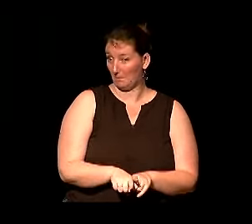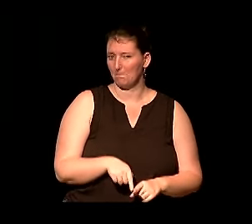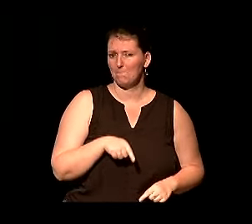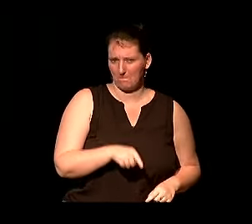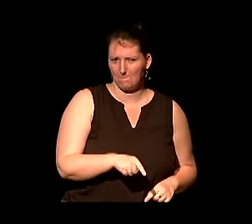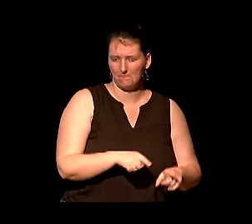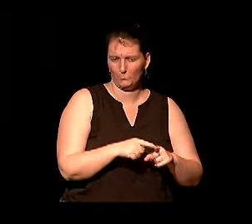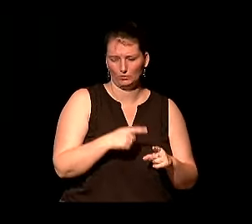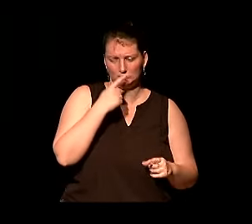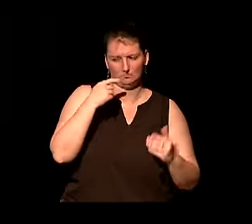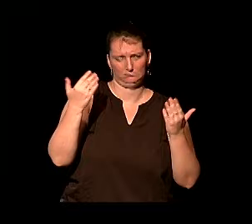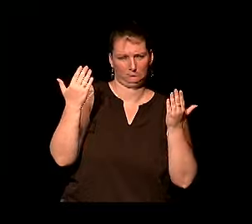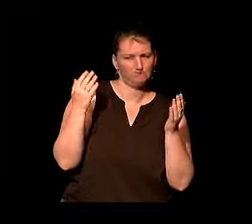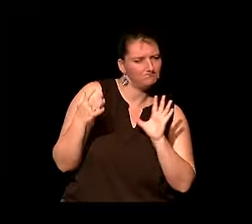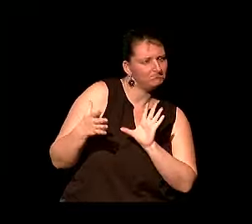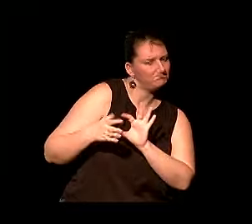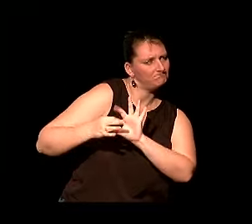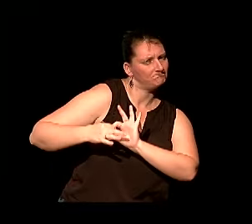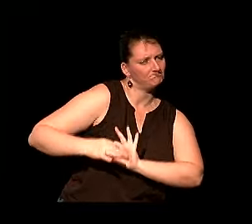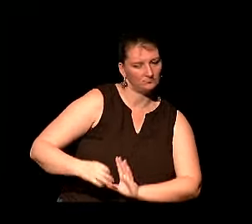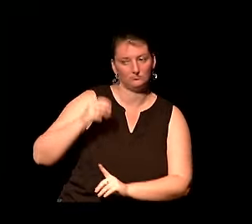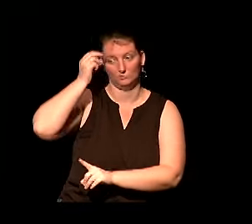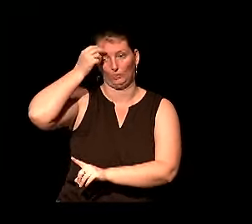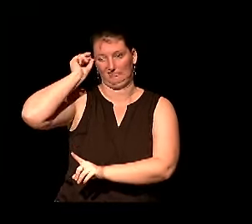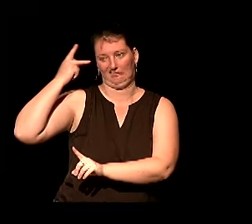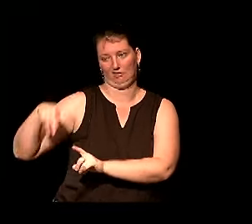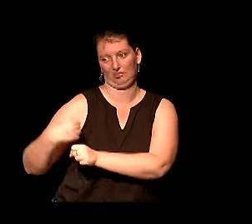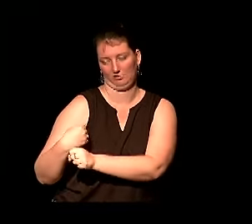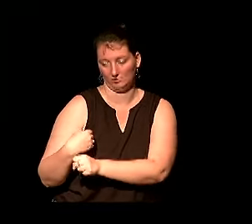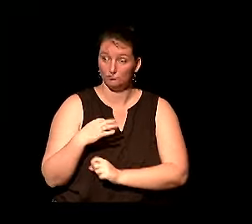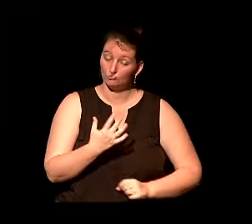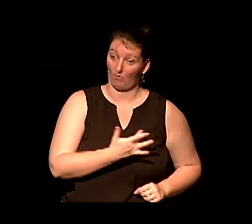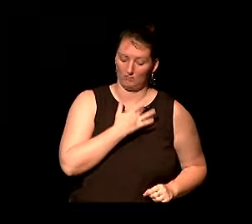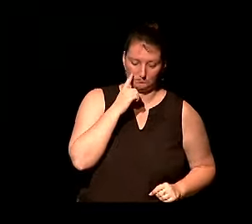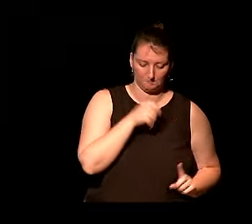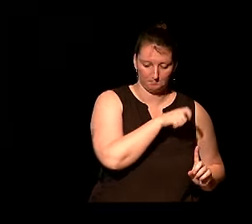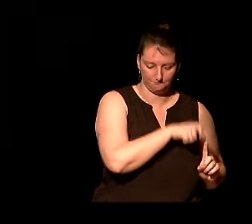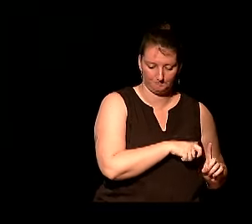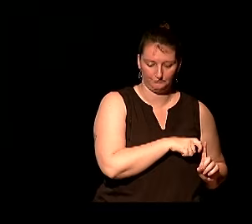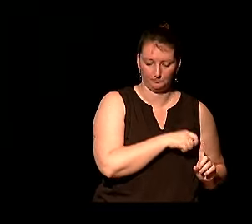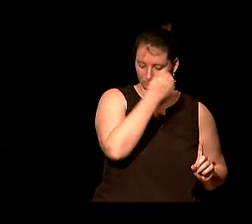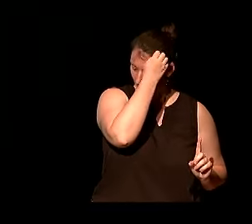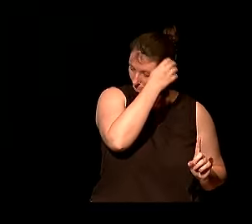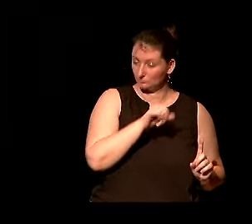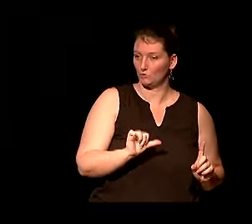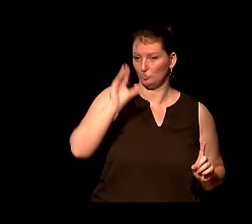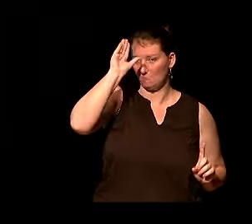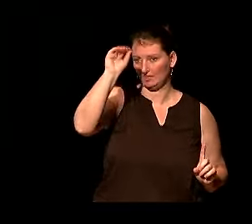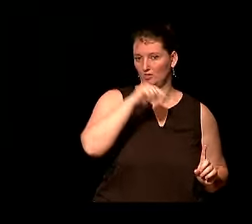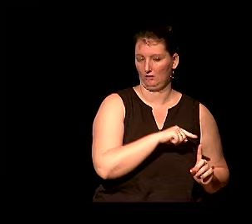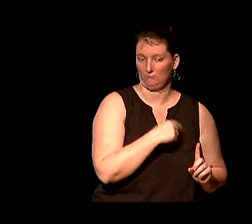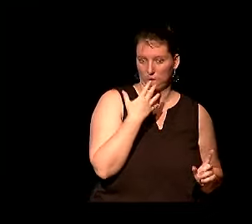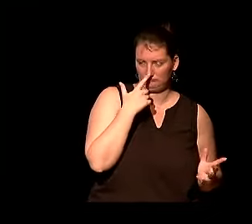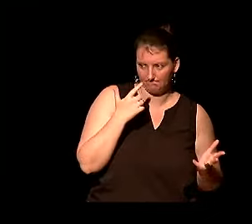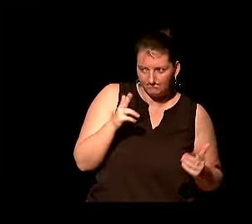le travail de Cézanne. Et c'est finalement le fait que ce qui intéresse Anthony Mann, c'est la nature, que c'est ça qu'il